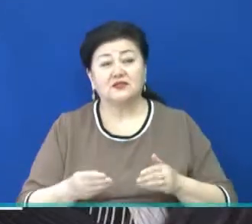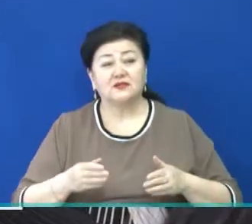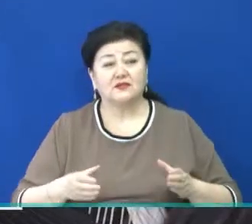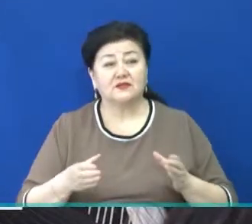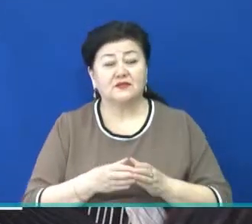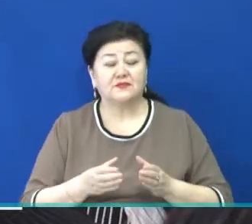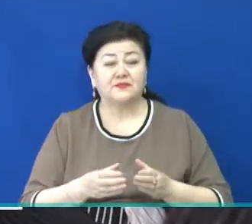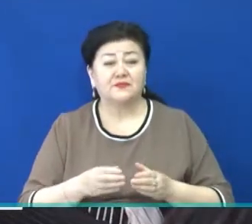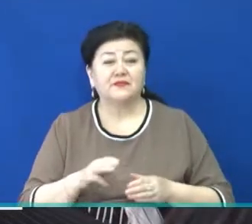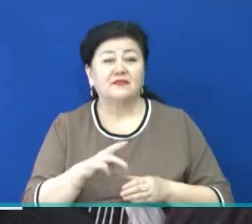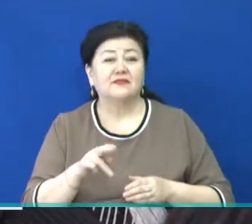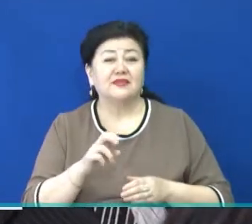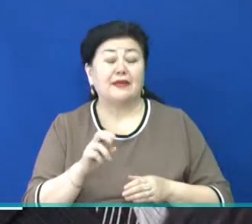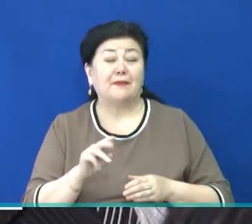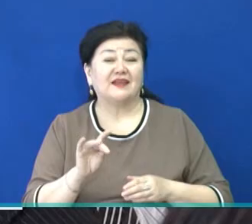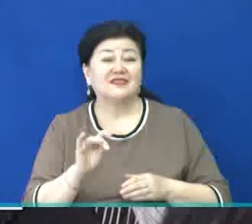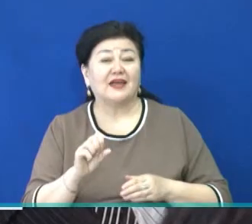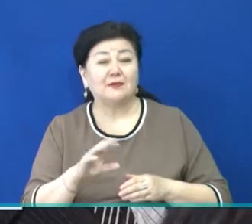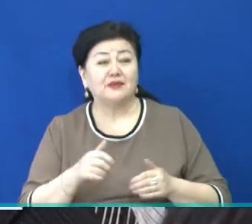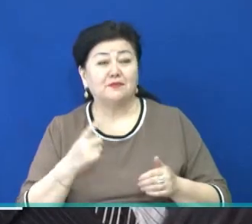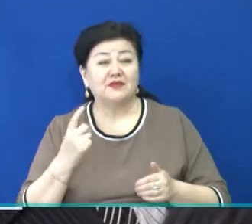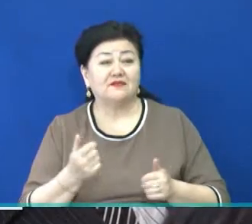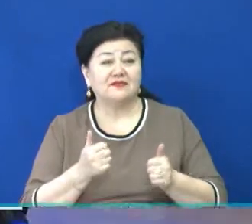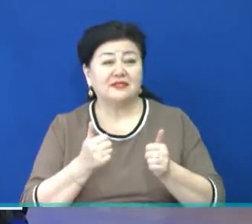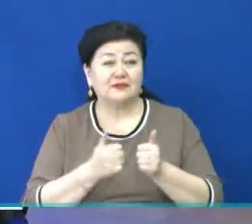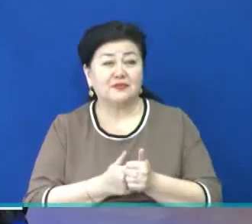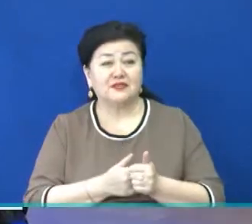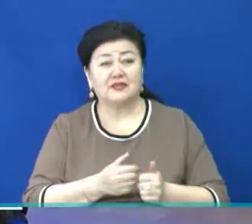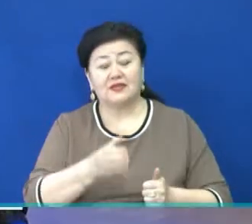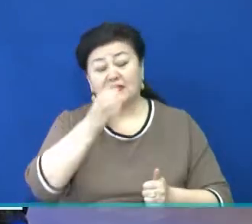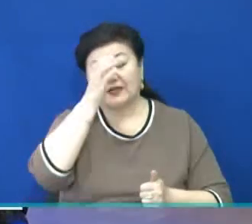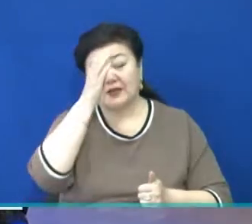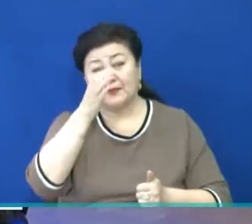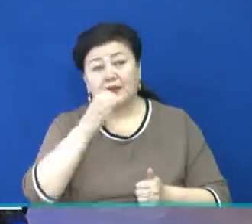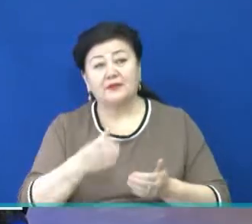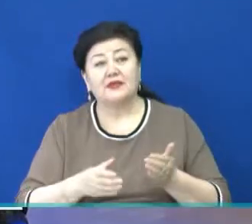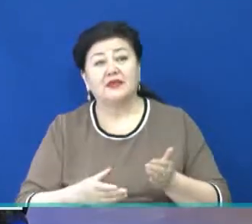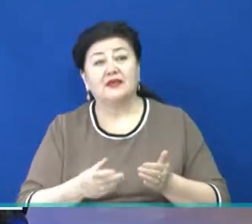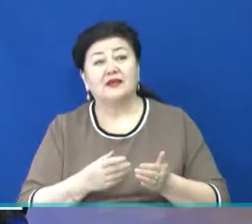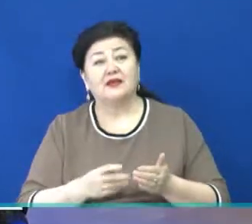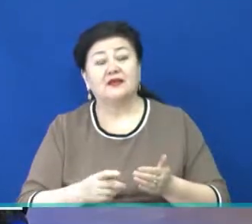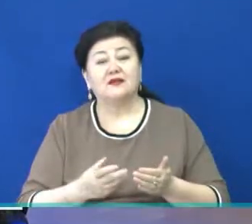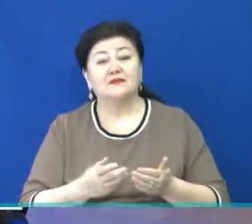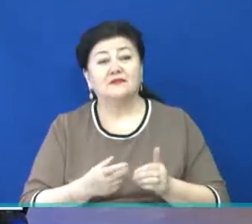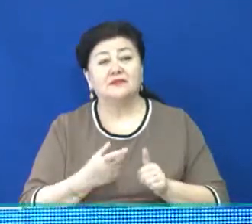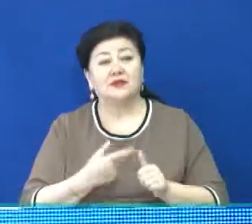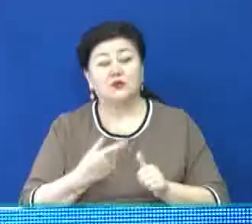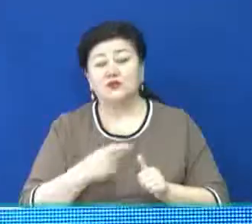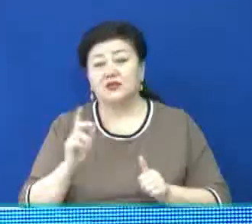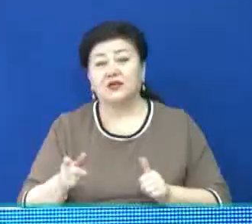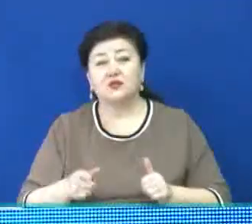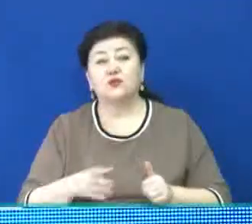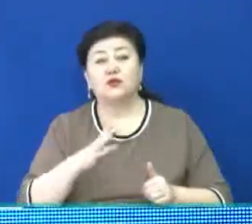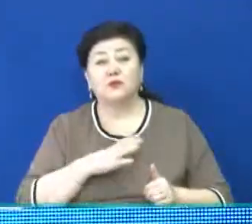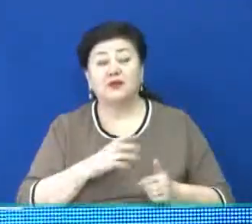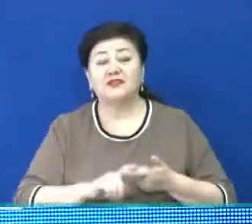облысы бойынша департаменті басшысының бірінші орынбасары білім беру саласындағы жемқорлыққа қатысты анықталған істерді атап өтті. Рүстем